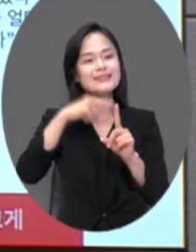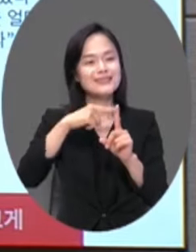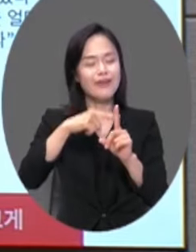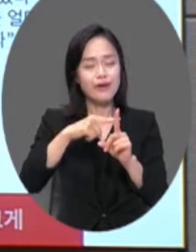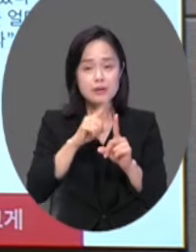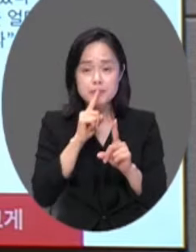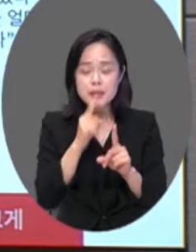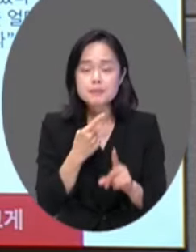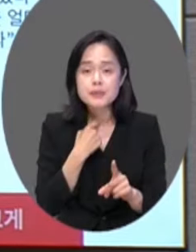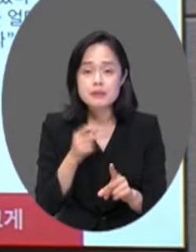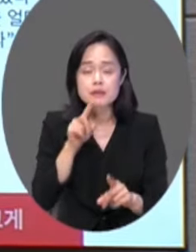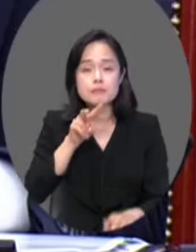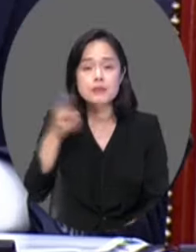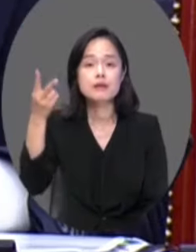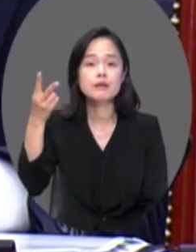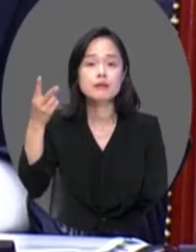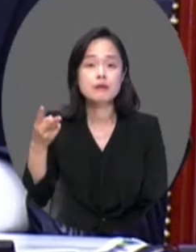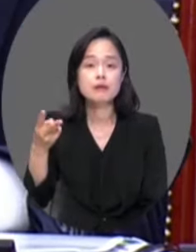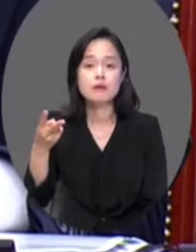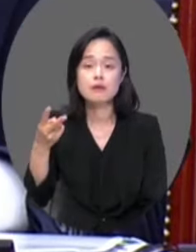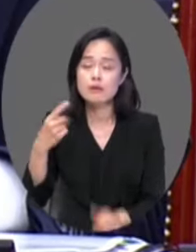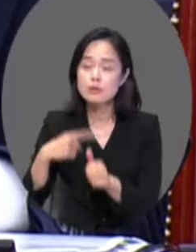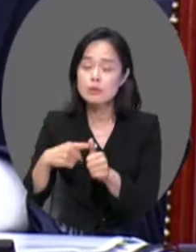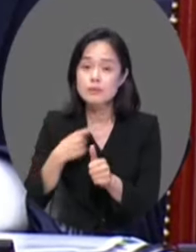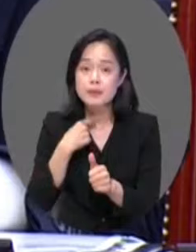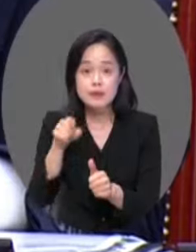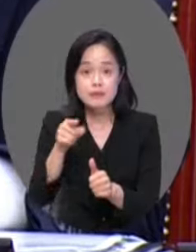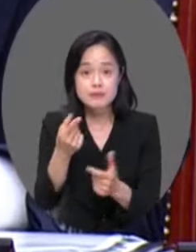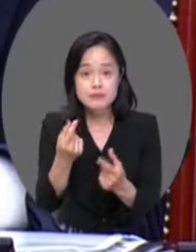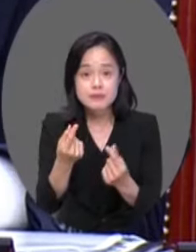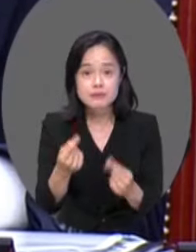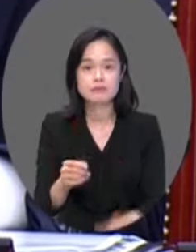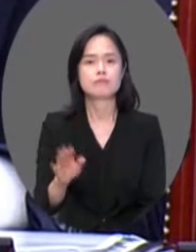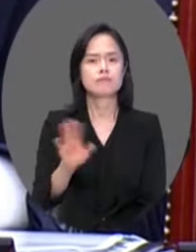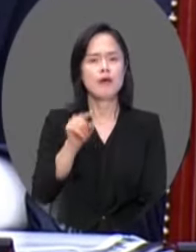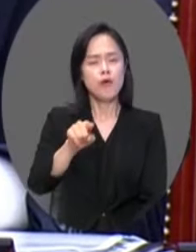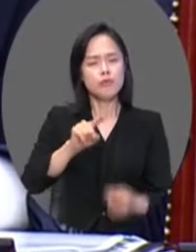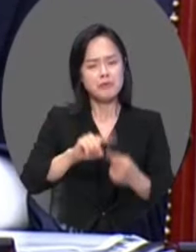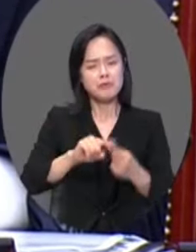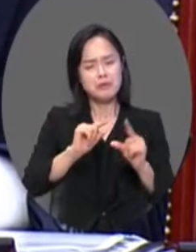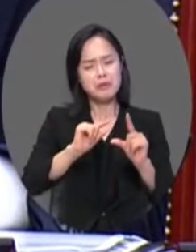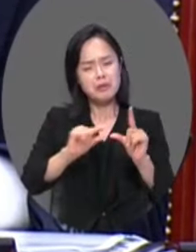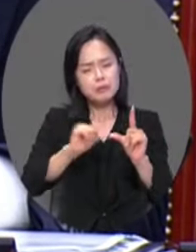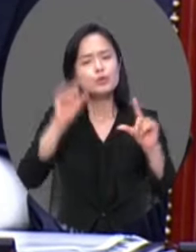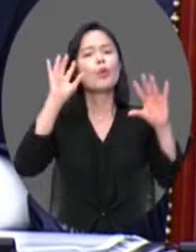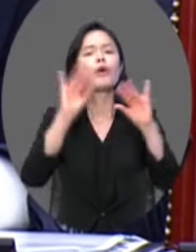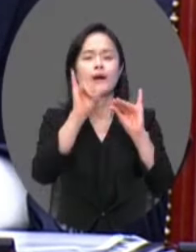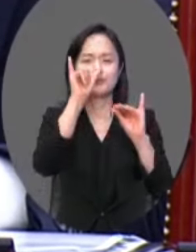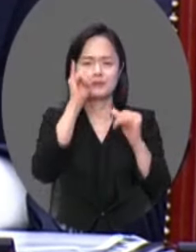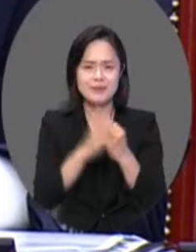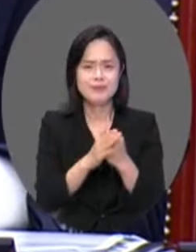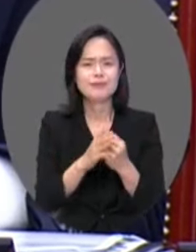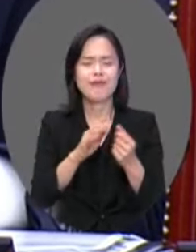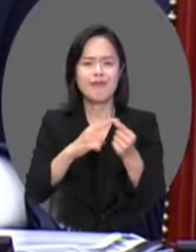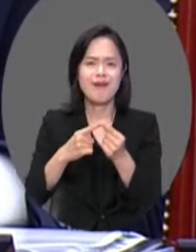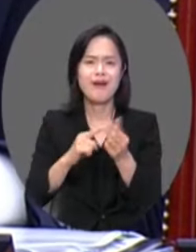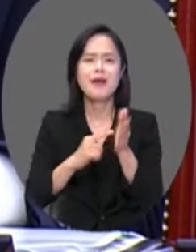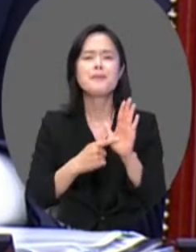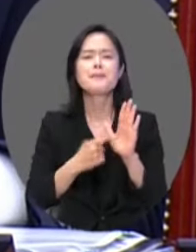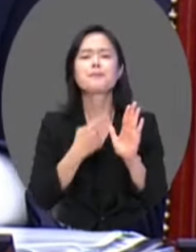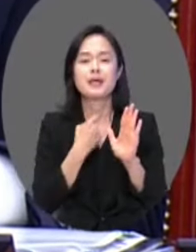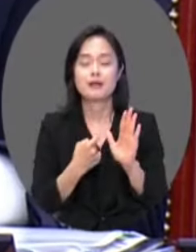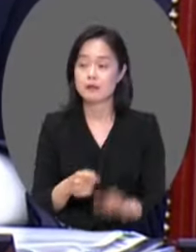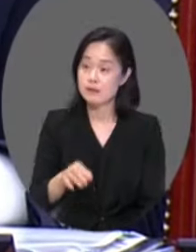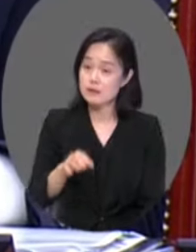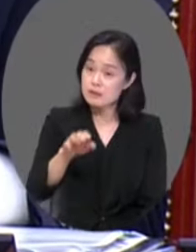기본적으로 노무현 정부에 있어서 공과가 있다고 생각을 해요. 저는 그래서 이번에 공은요. 보면, 예 알겠습니다. 예, 사장으로 하실 때, 사장으로 지원하실